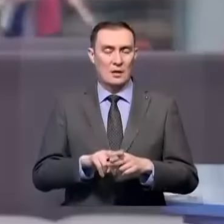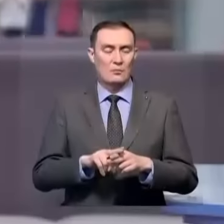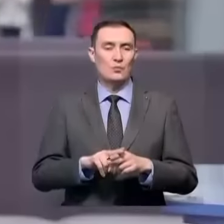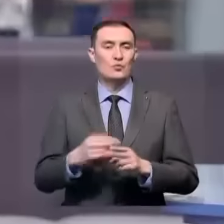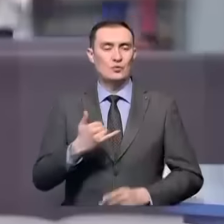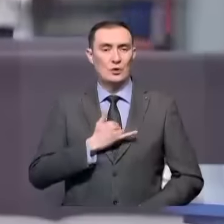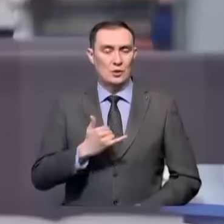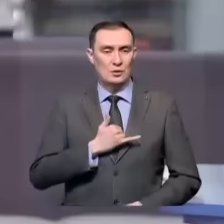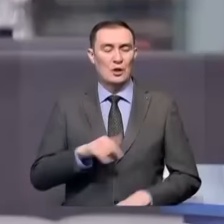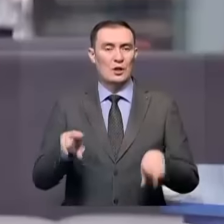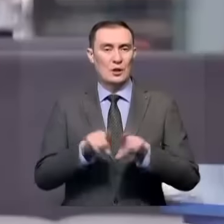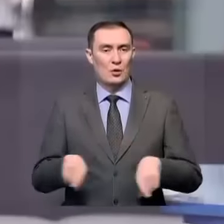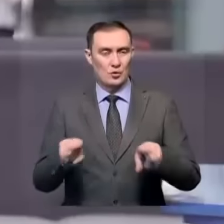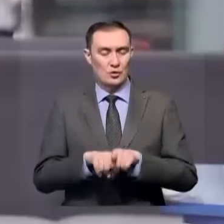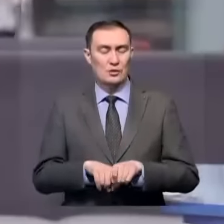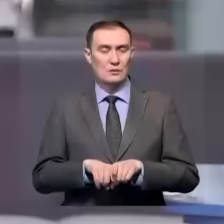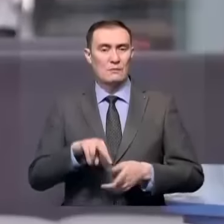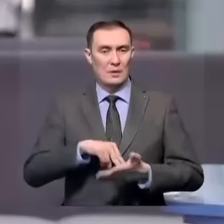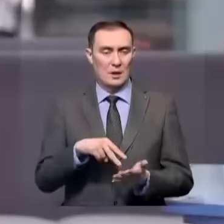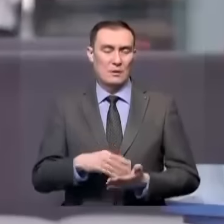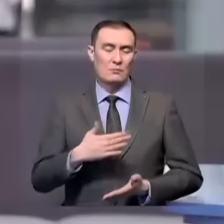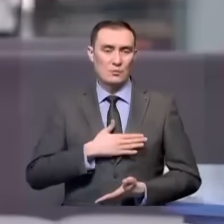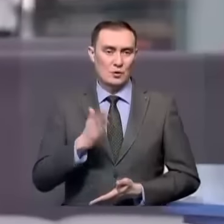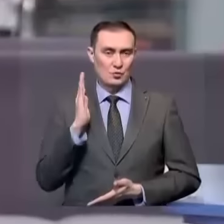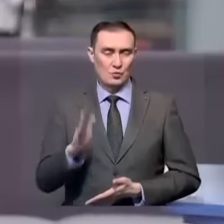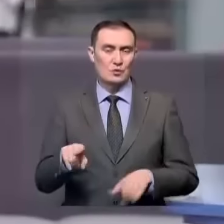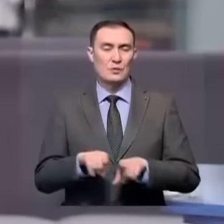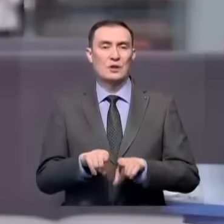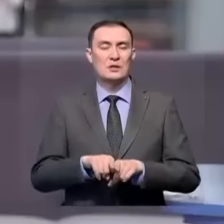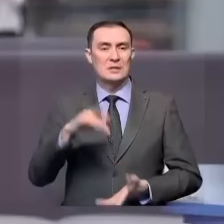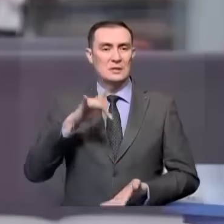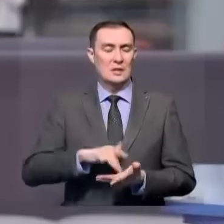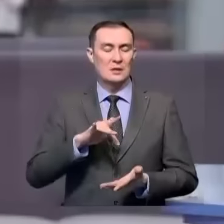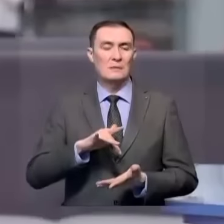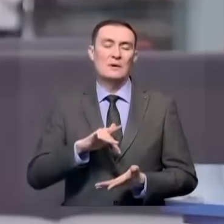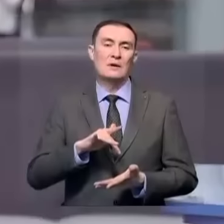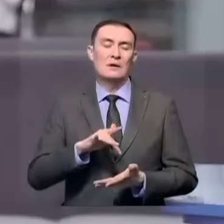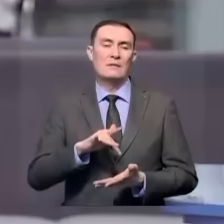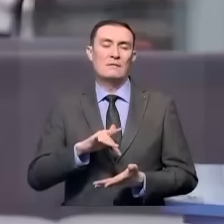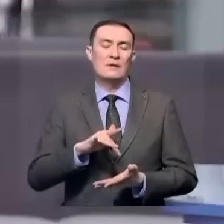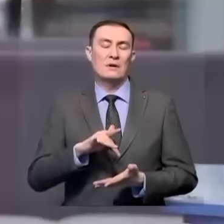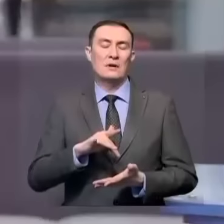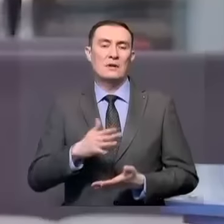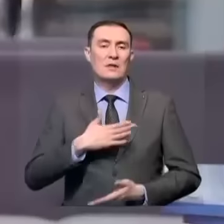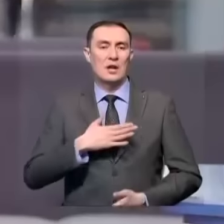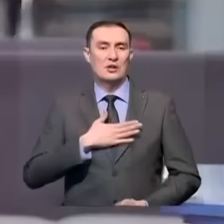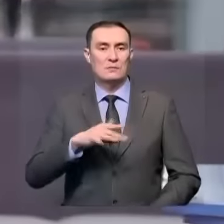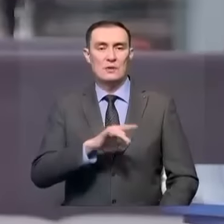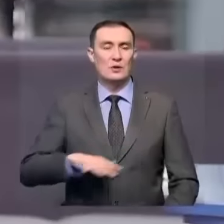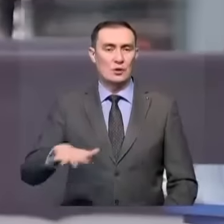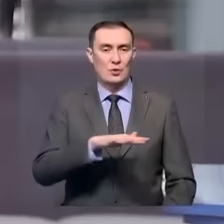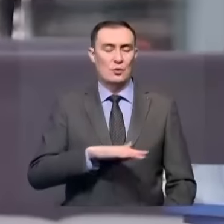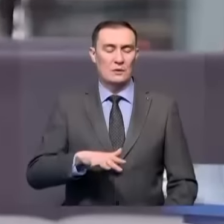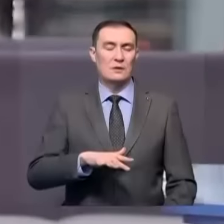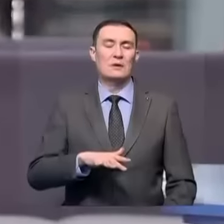нас, скажем так, видение совпадает, да, то есть мы тоже хотим стать хабом только уже континентальным, да,